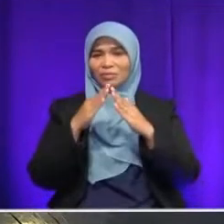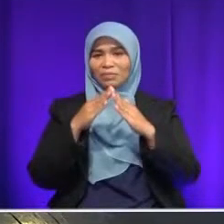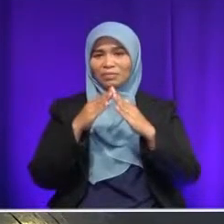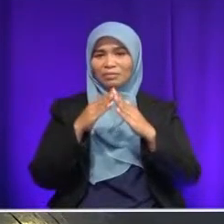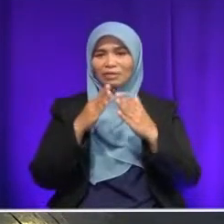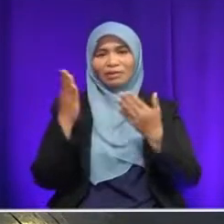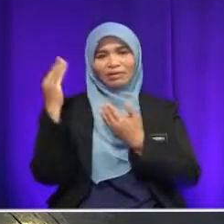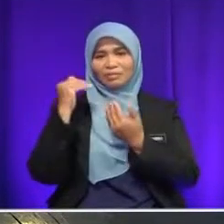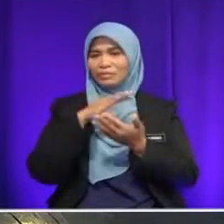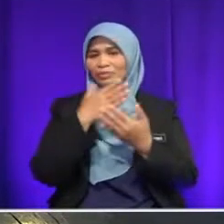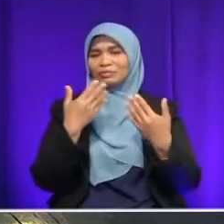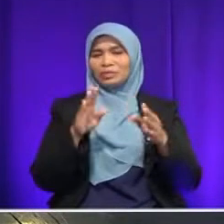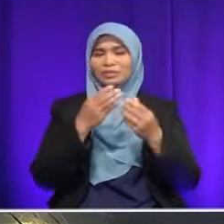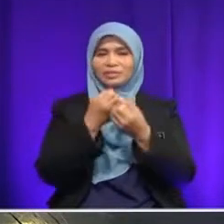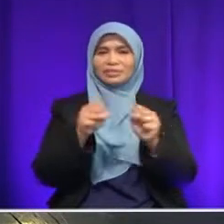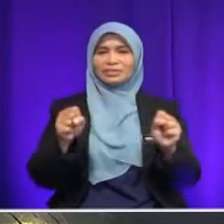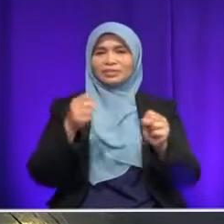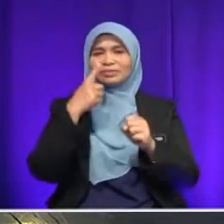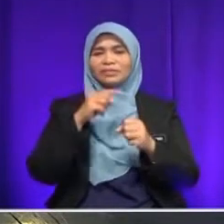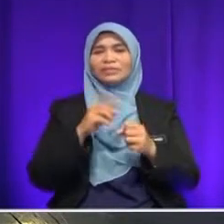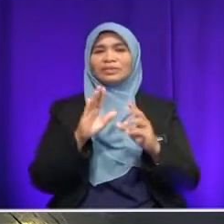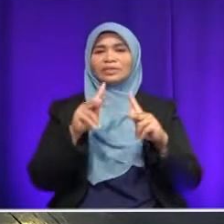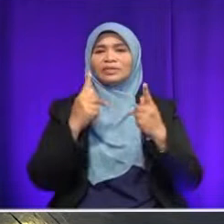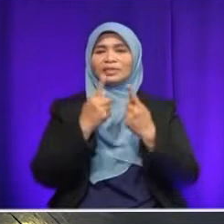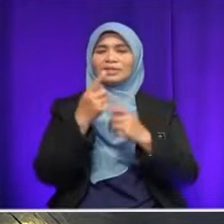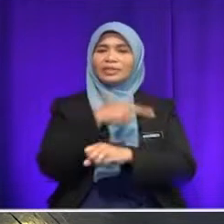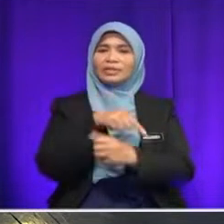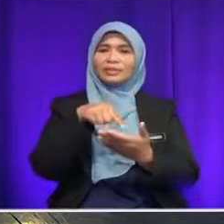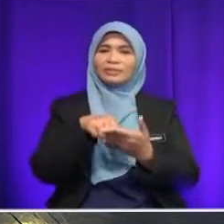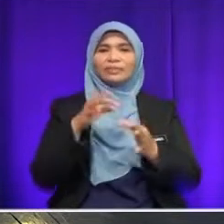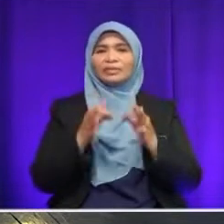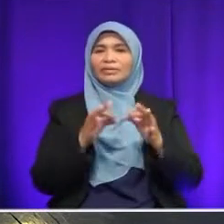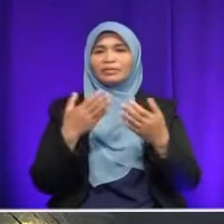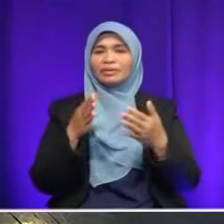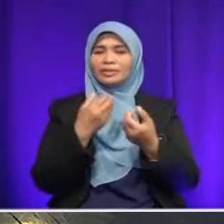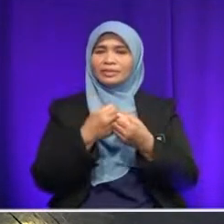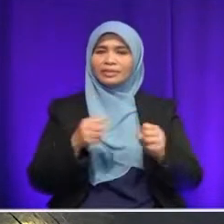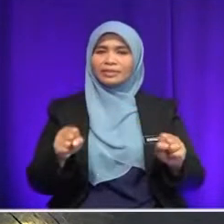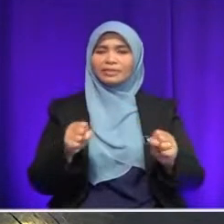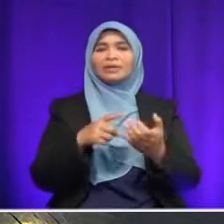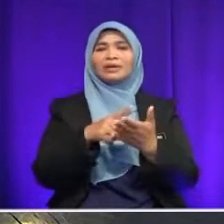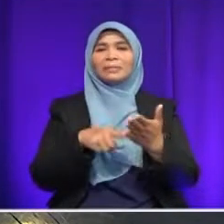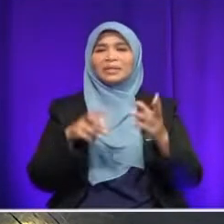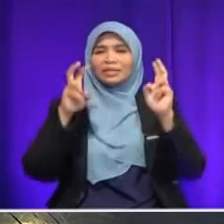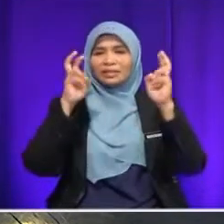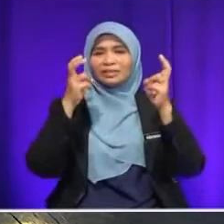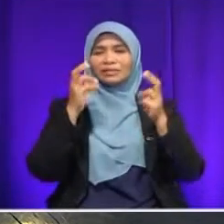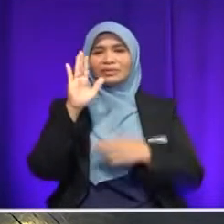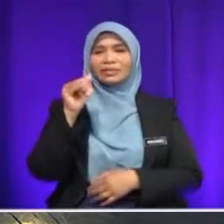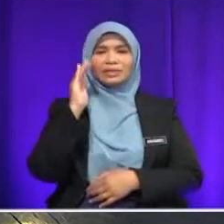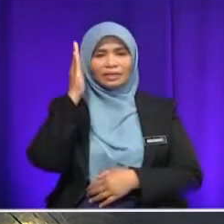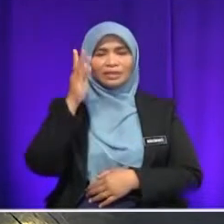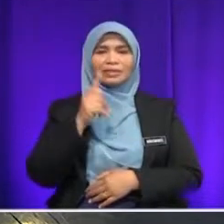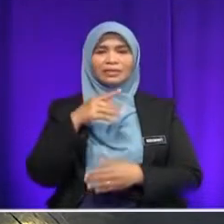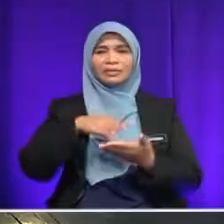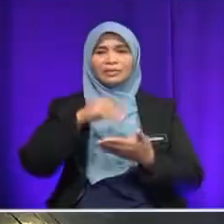untuk kita memulakan kelas pada hari ini? Baiklah. Kalau dah bersedia, baik Ustazah, apakah topik yang akan kita pelajari